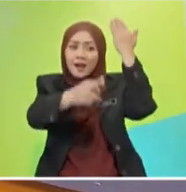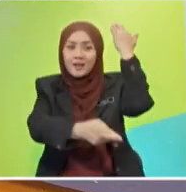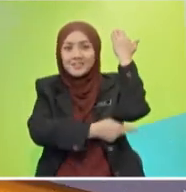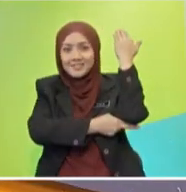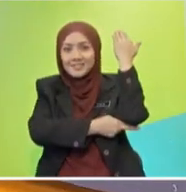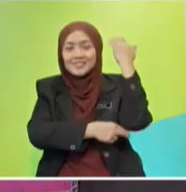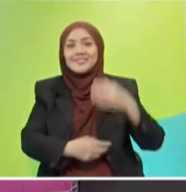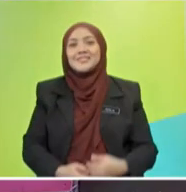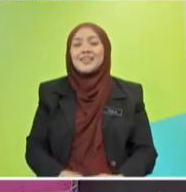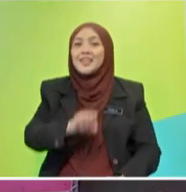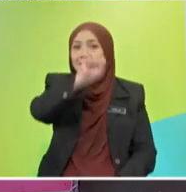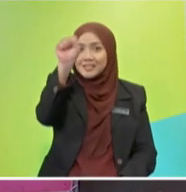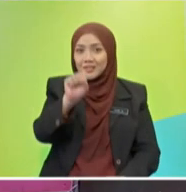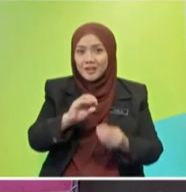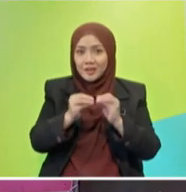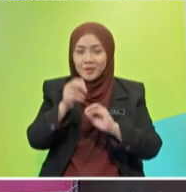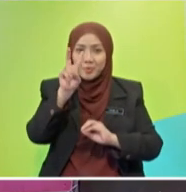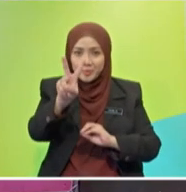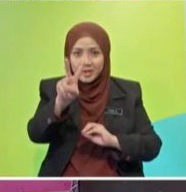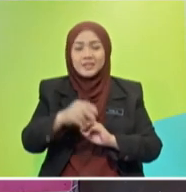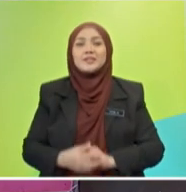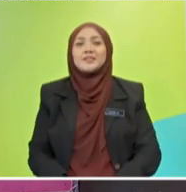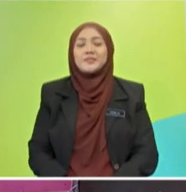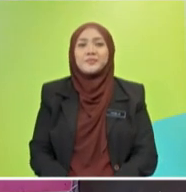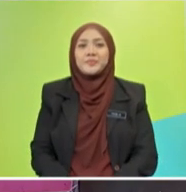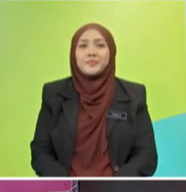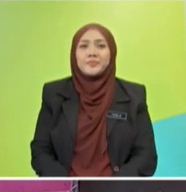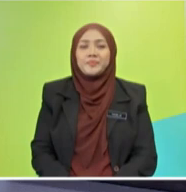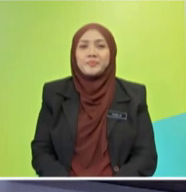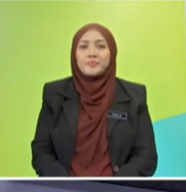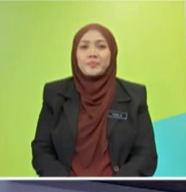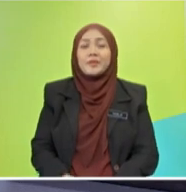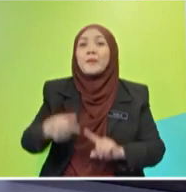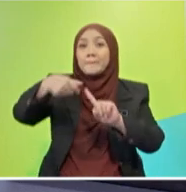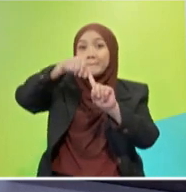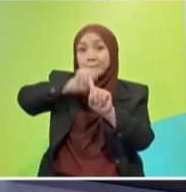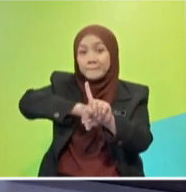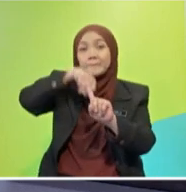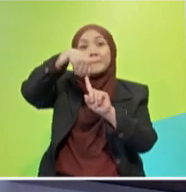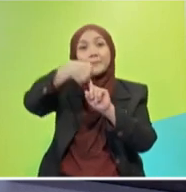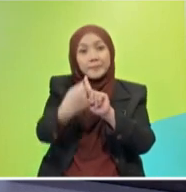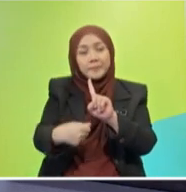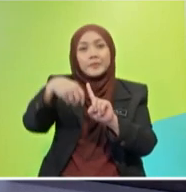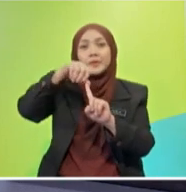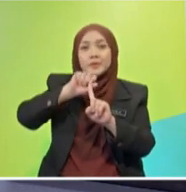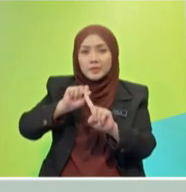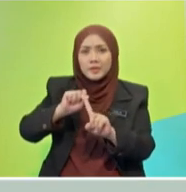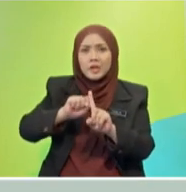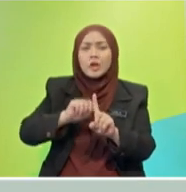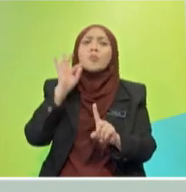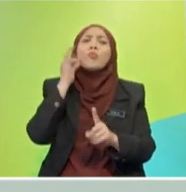salam kedua Mari kita tengok seorang kedua pisang ya pisang adalah jenis